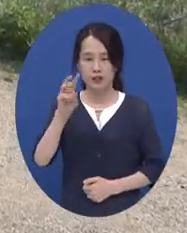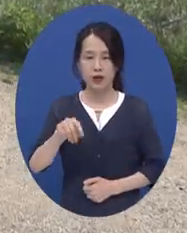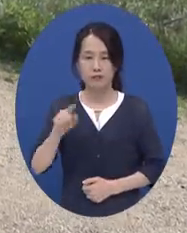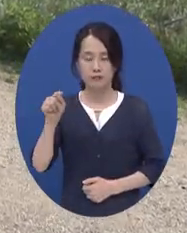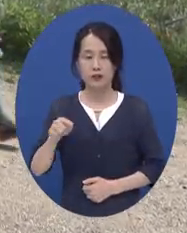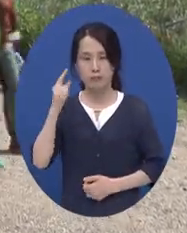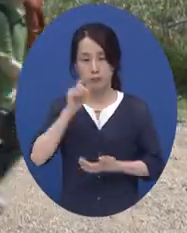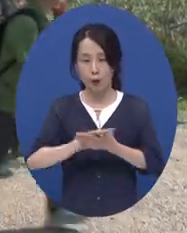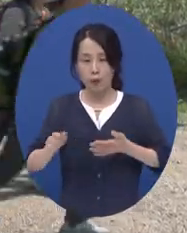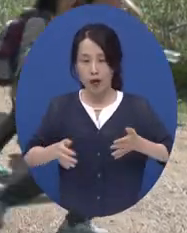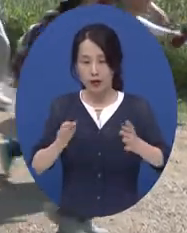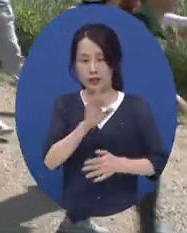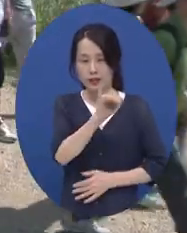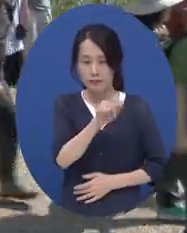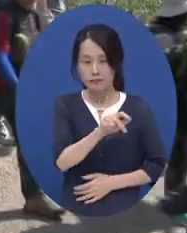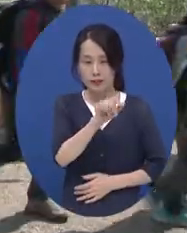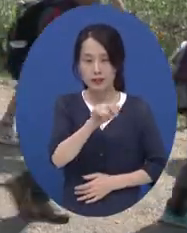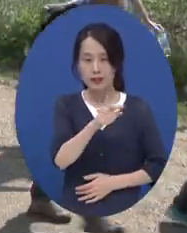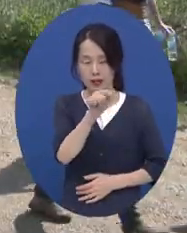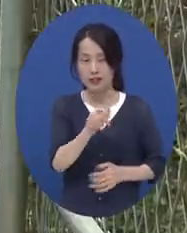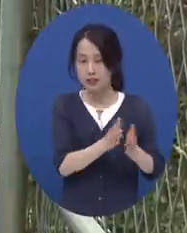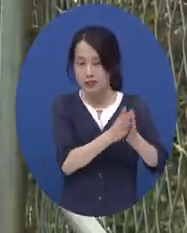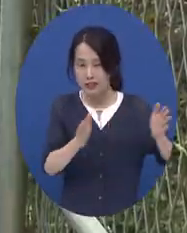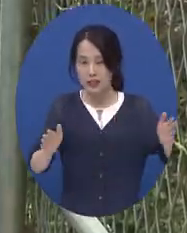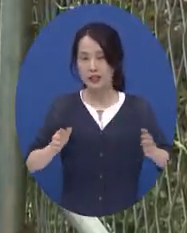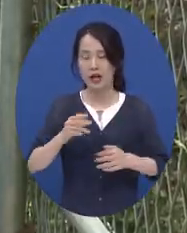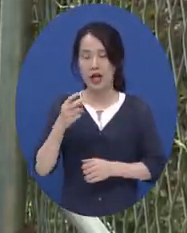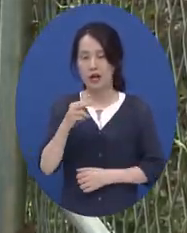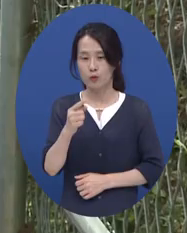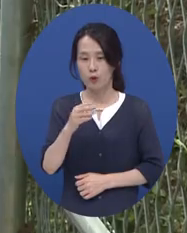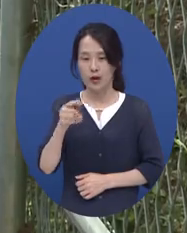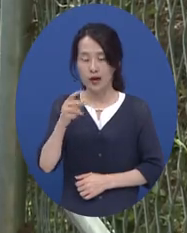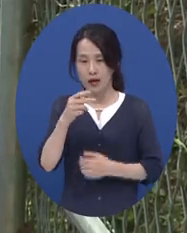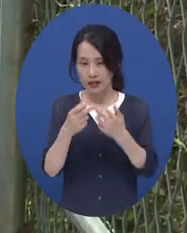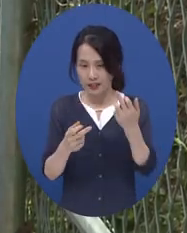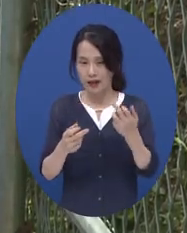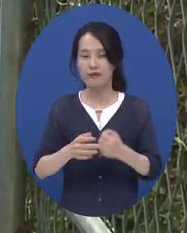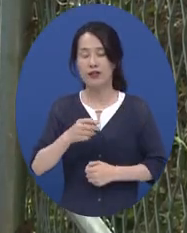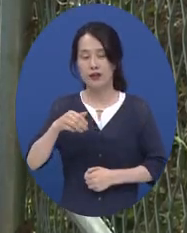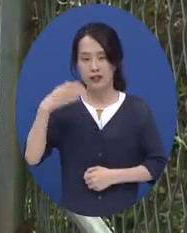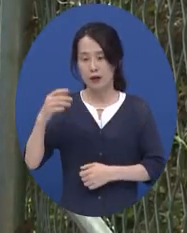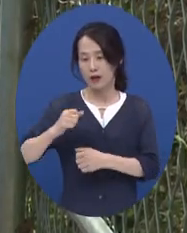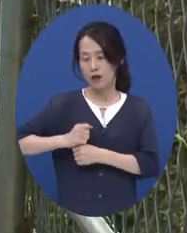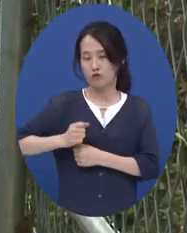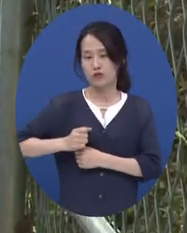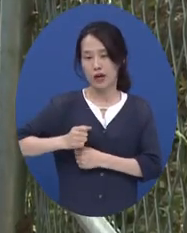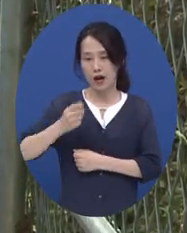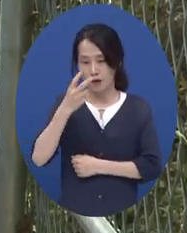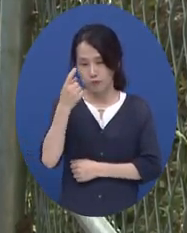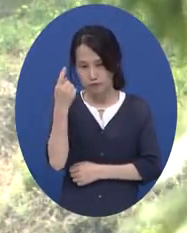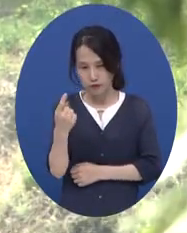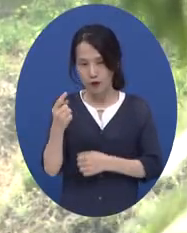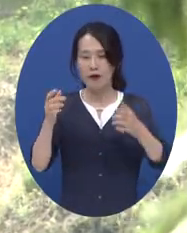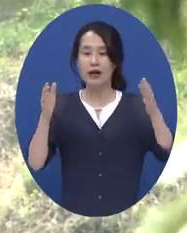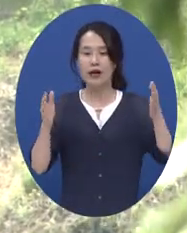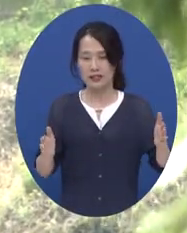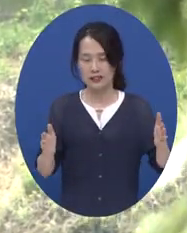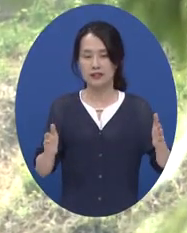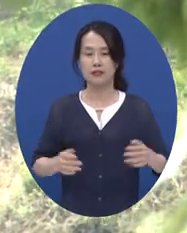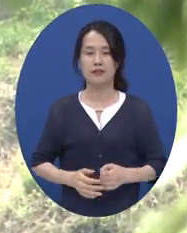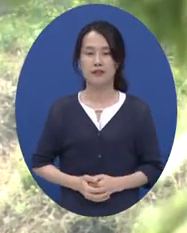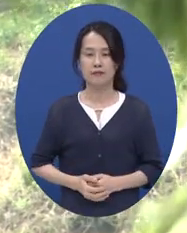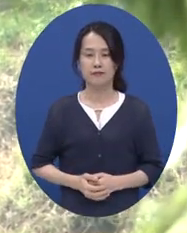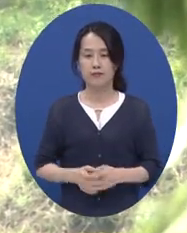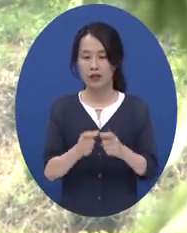DMZ 평화의 길은 임진각에서 출발해 도라산 전망대와 남북 군사 합의에 따라 작년 12월에 폐쇄된 군사 분계선 감시